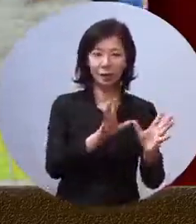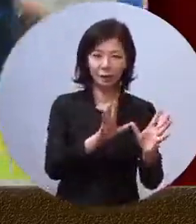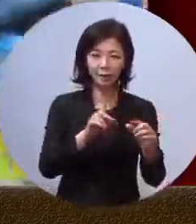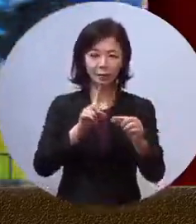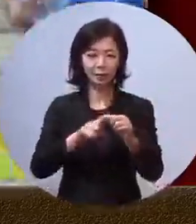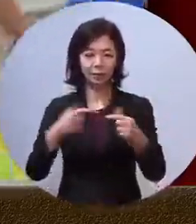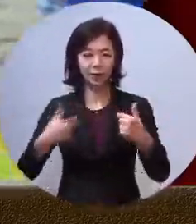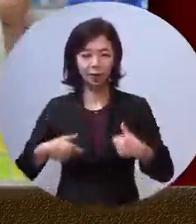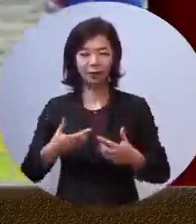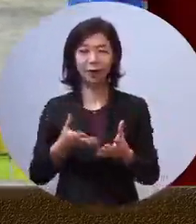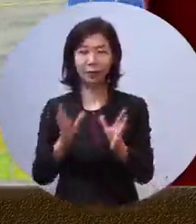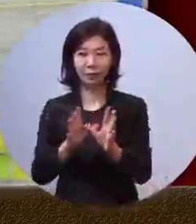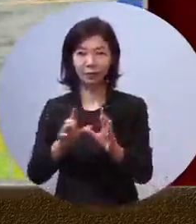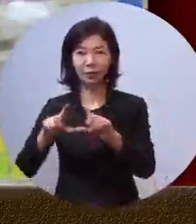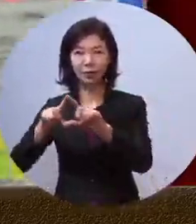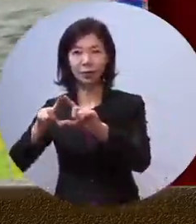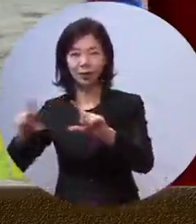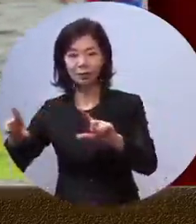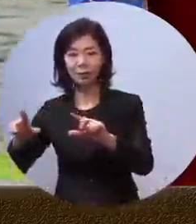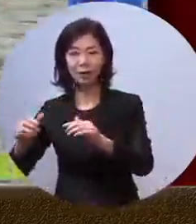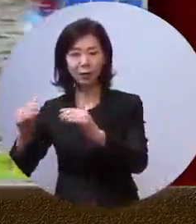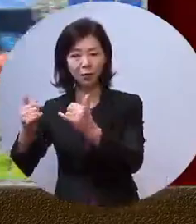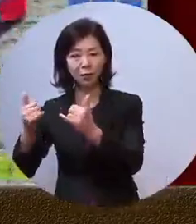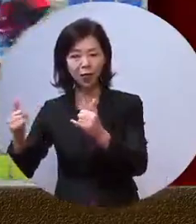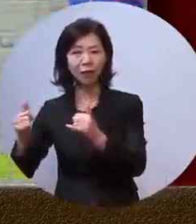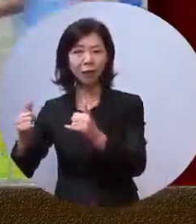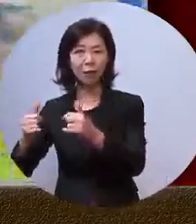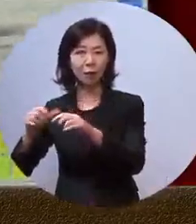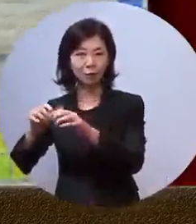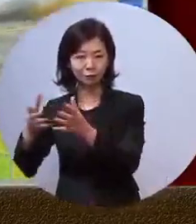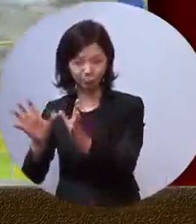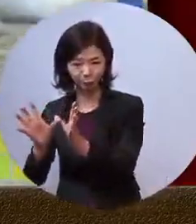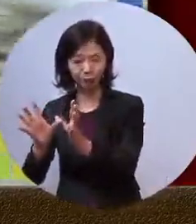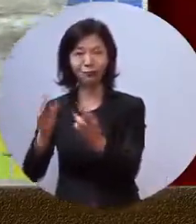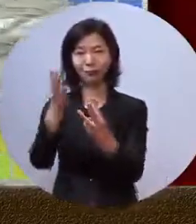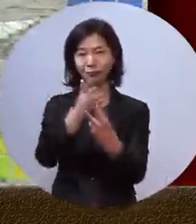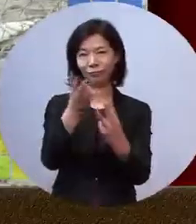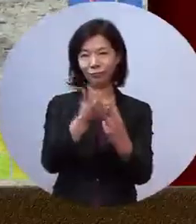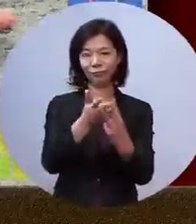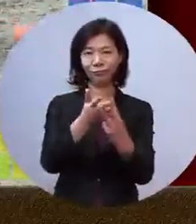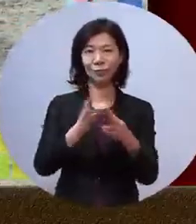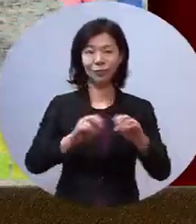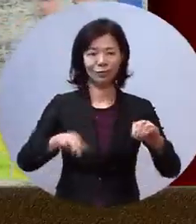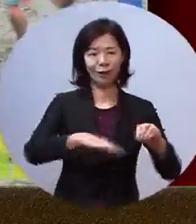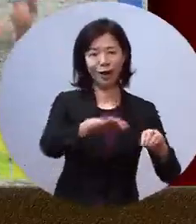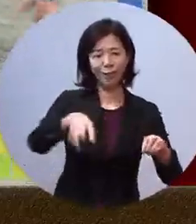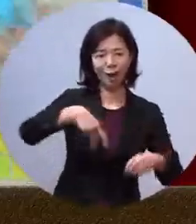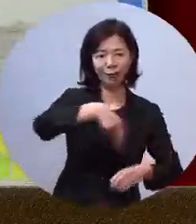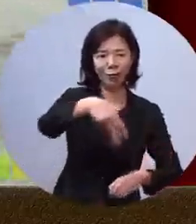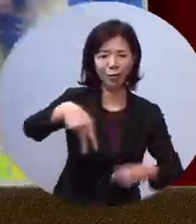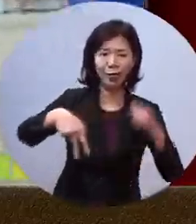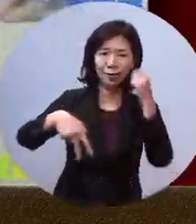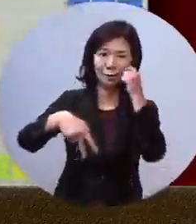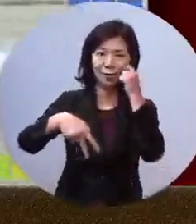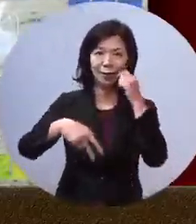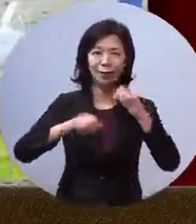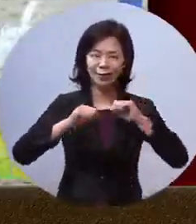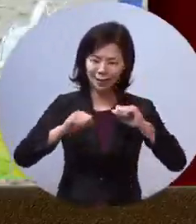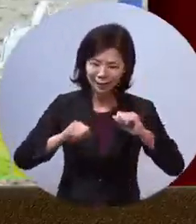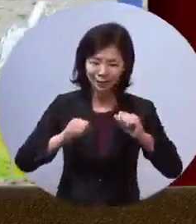生の部、一般の部、選手は砂浜で動きにくいにもかかわらず元気いっぱい走ります。